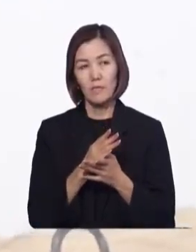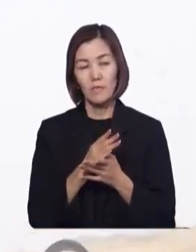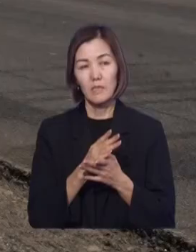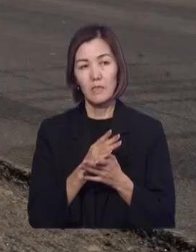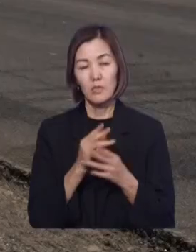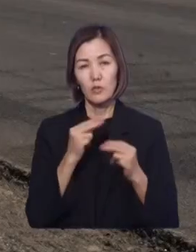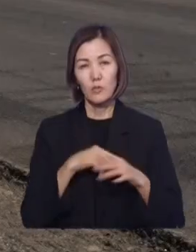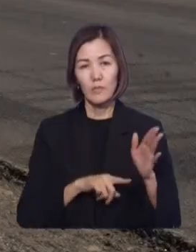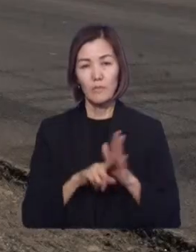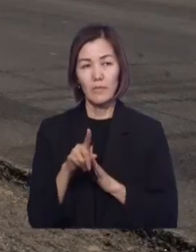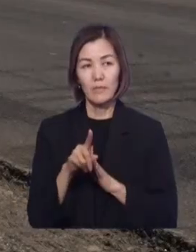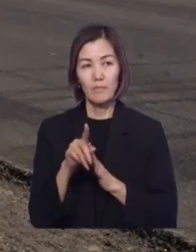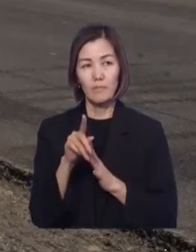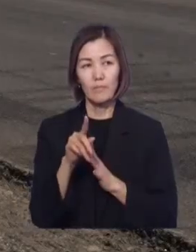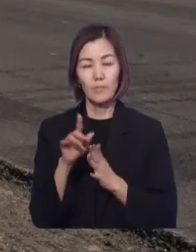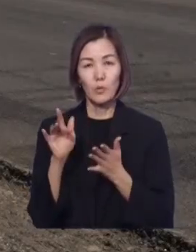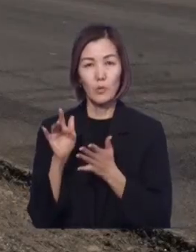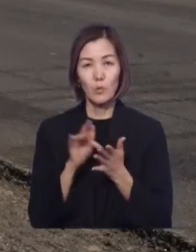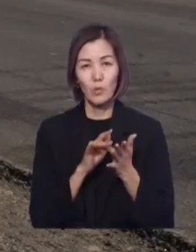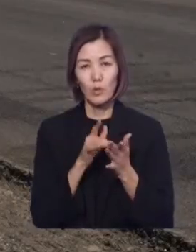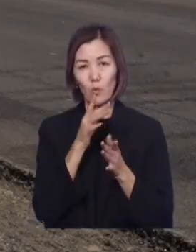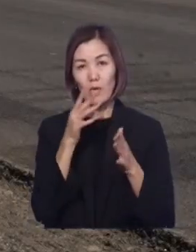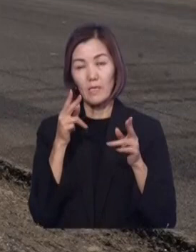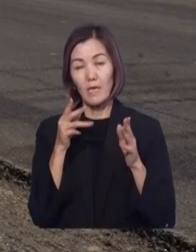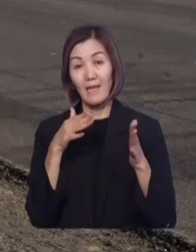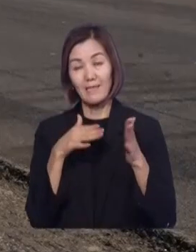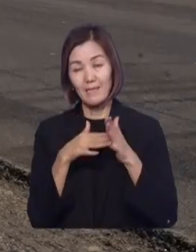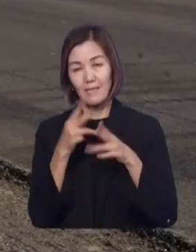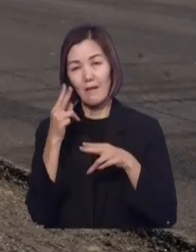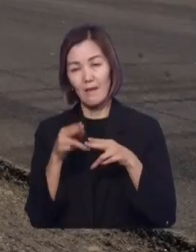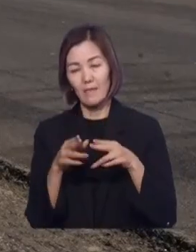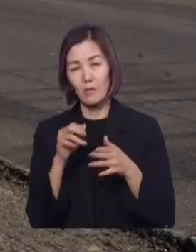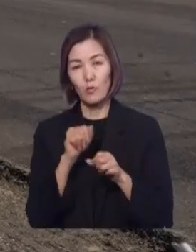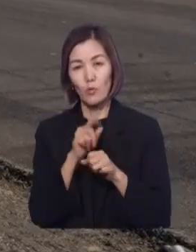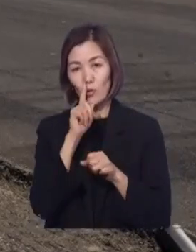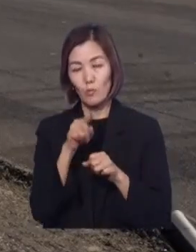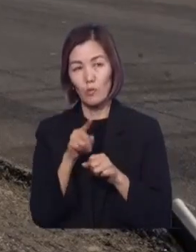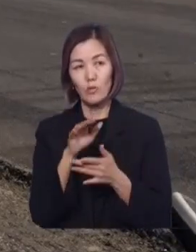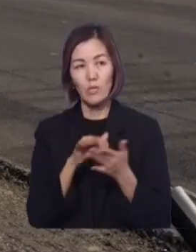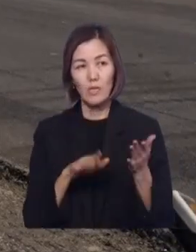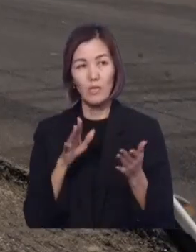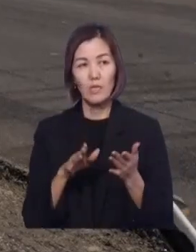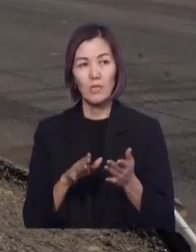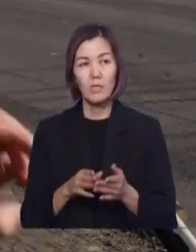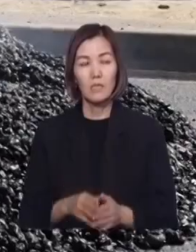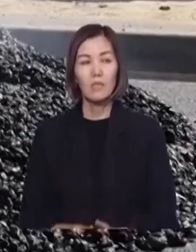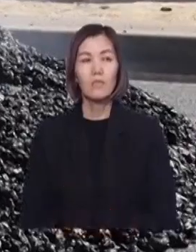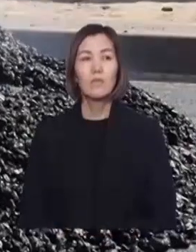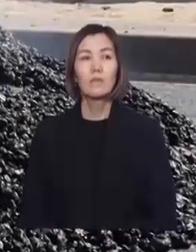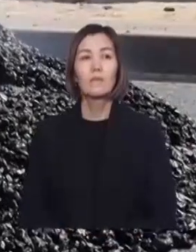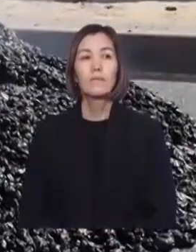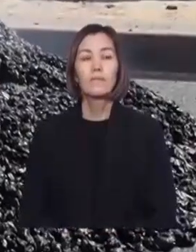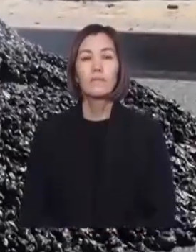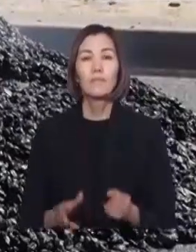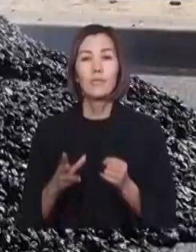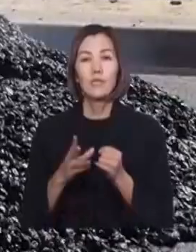бастап, ары қарай туристік кезеңге дейін береміз да. Одан ары қарай тоқтамаймыз. Одан ары қарай шыма деген үстіңгі қабаты